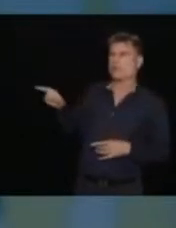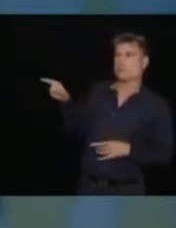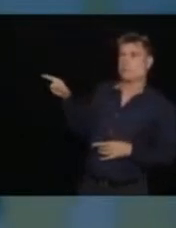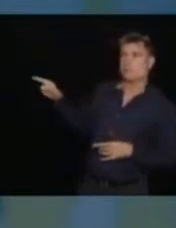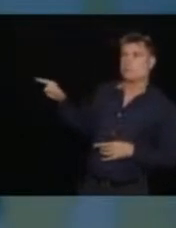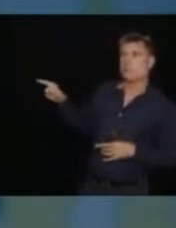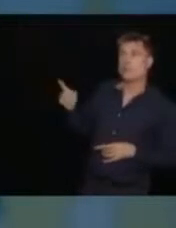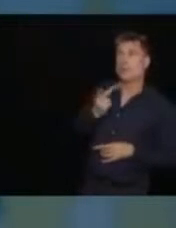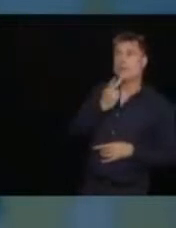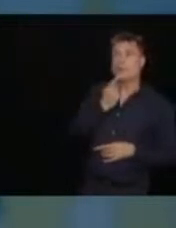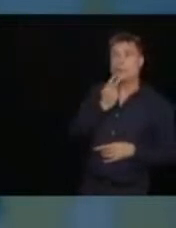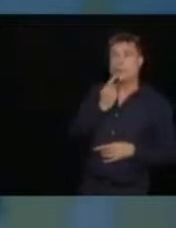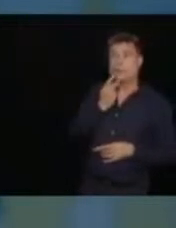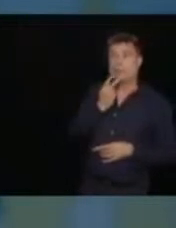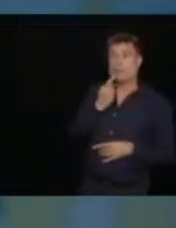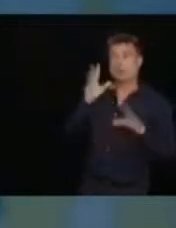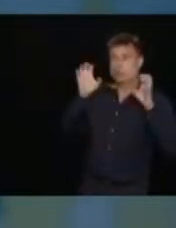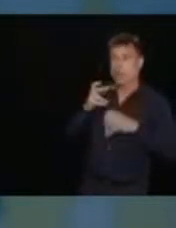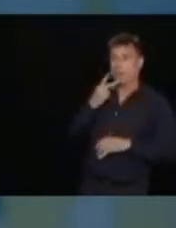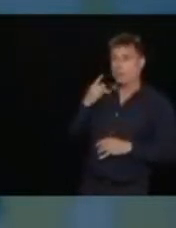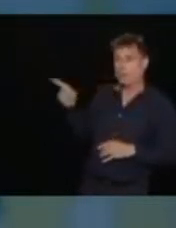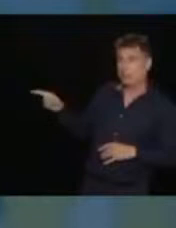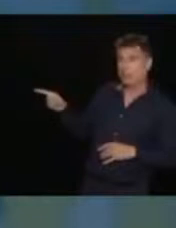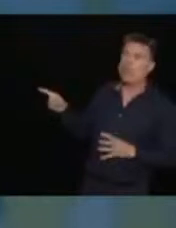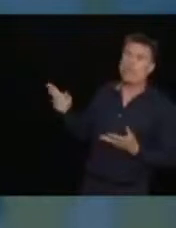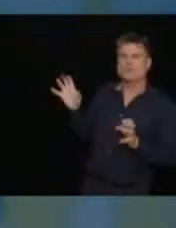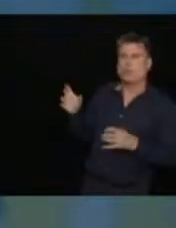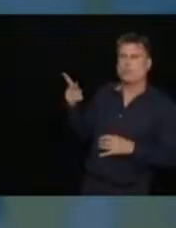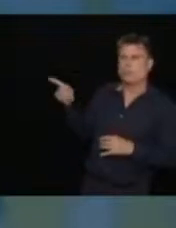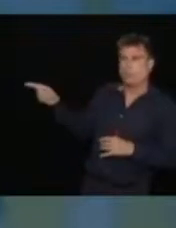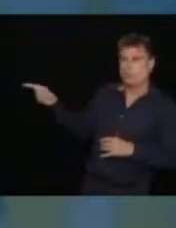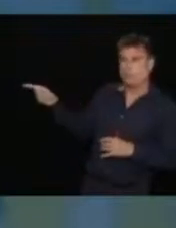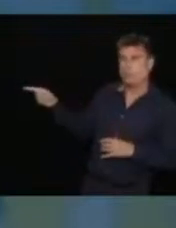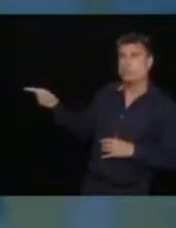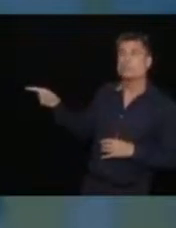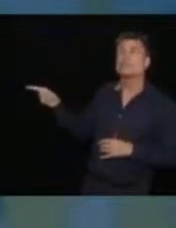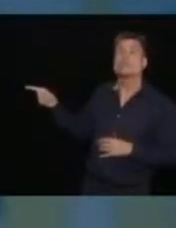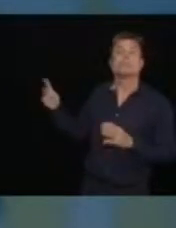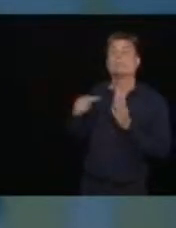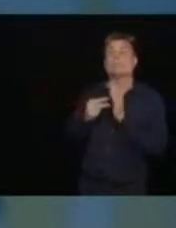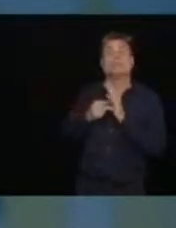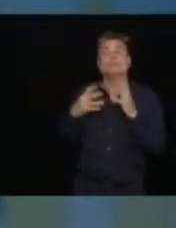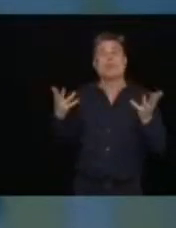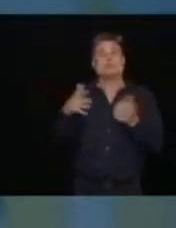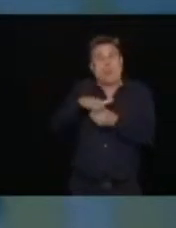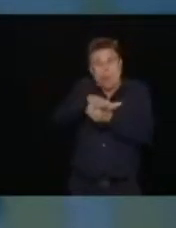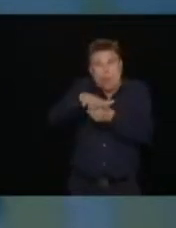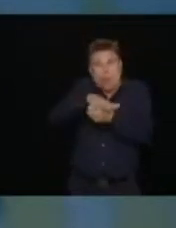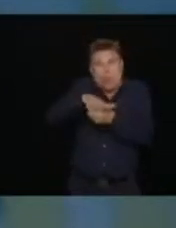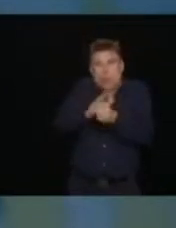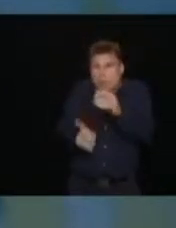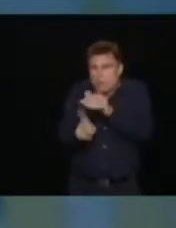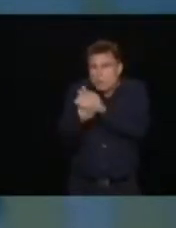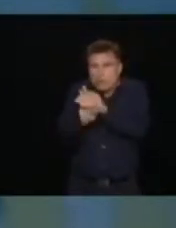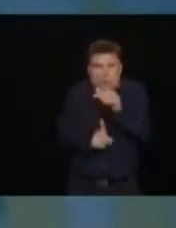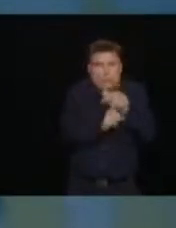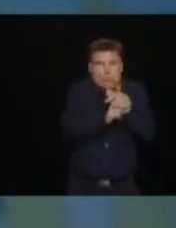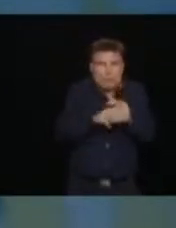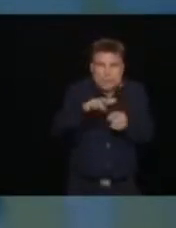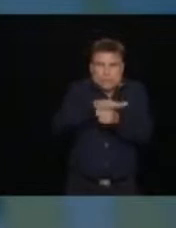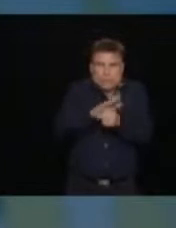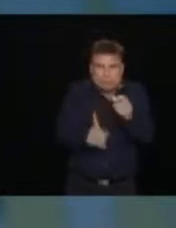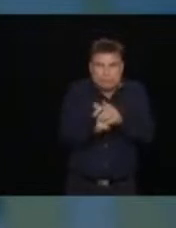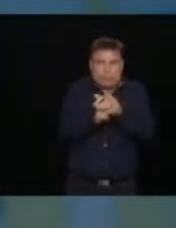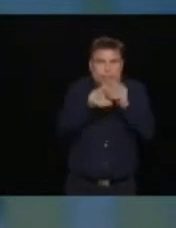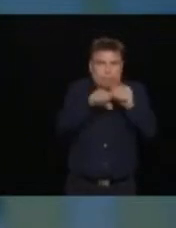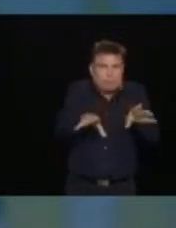那么这个呢是表明我们 BC 省所有的疫情到现在为止哪里来的？这个绿色的